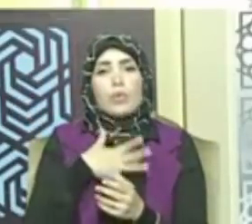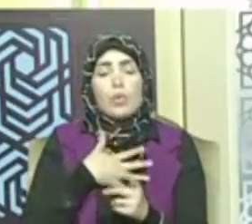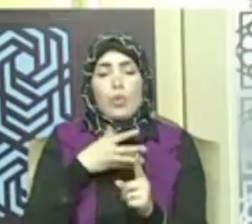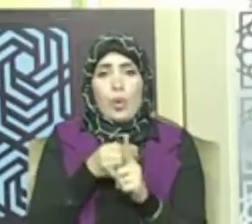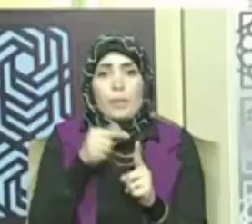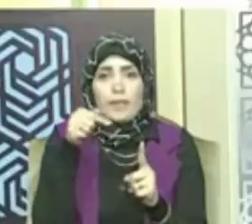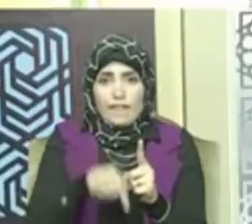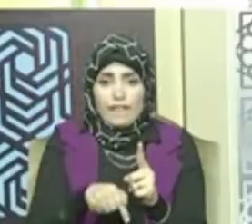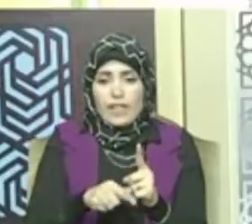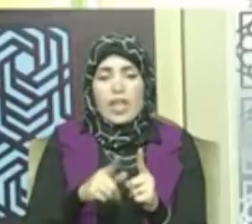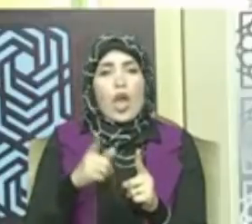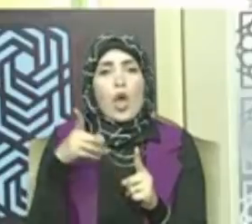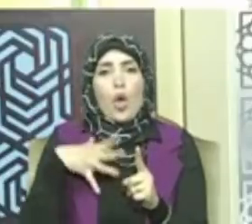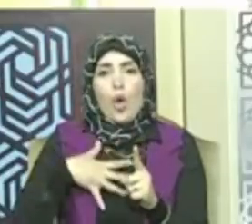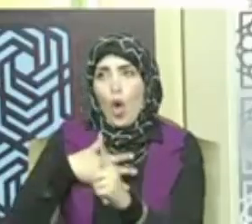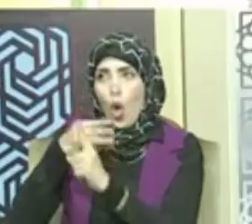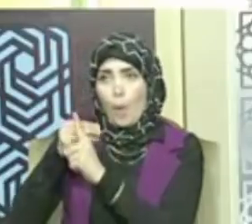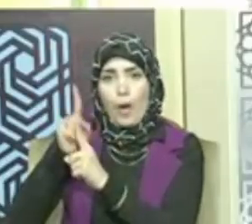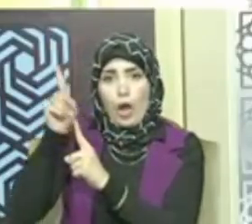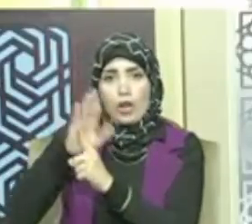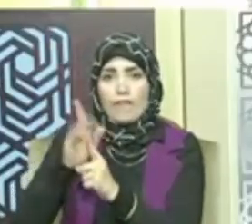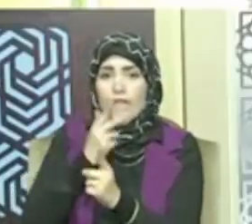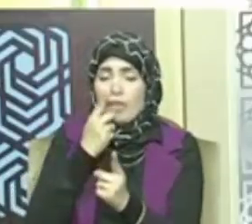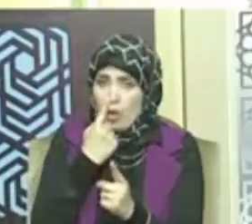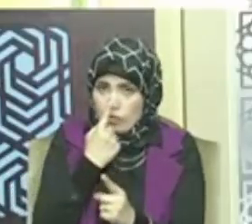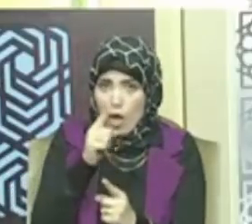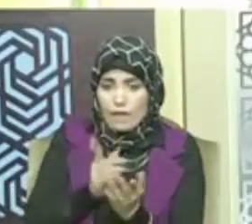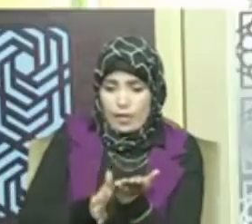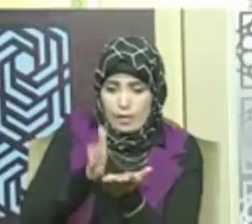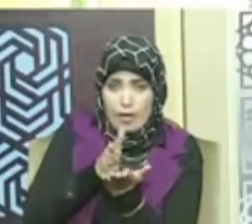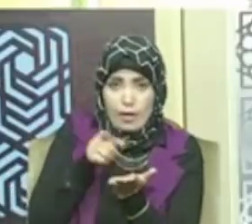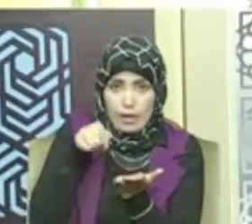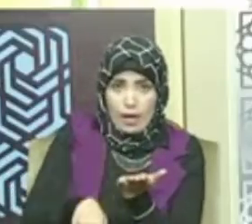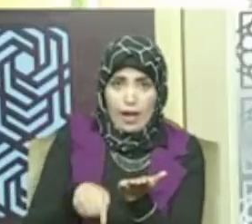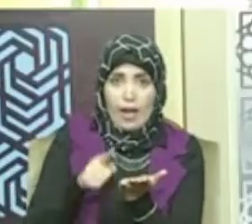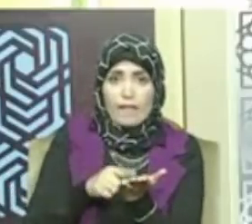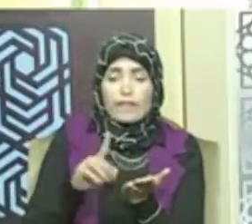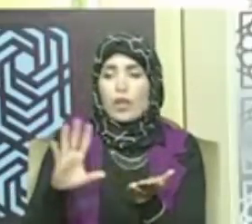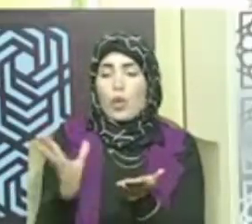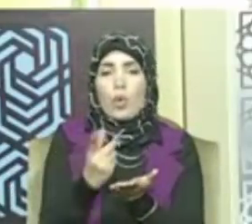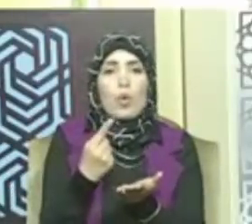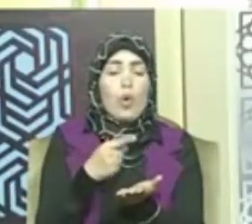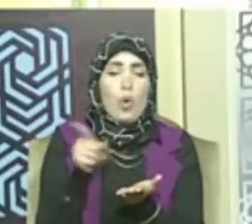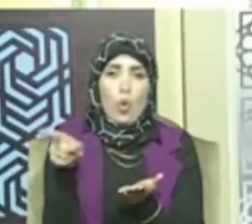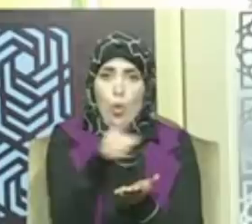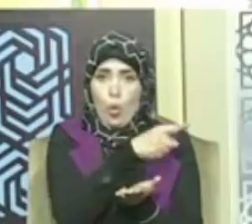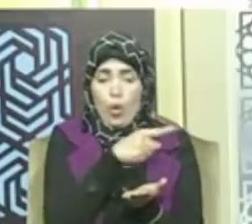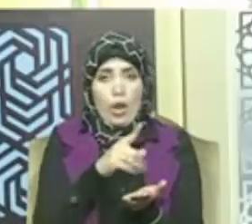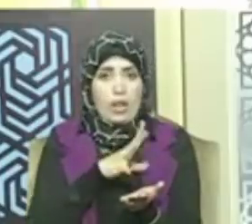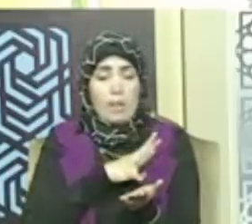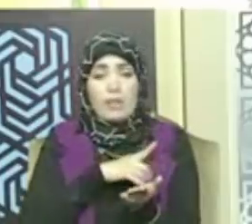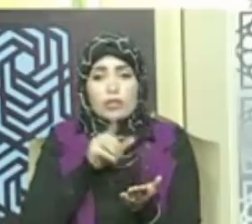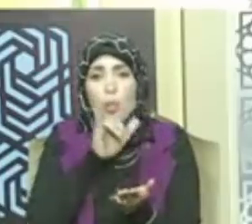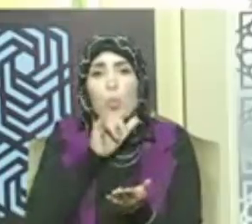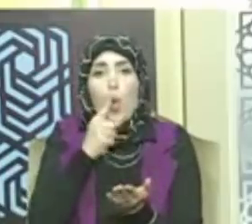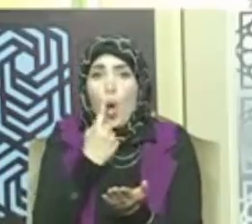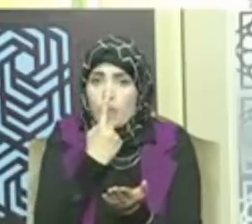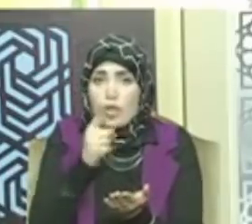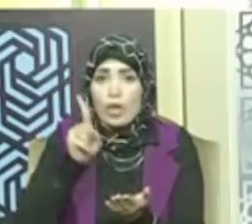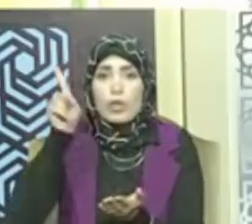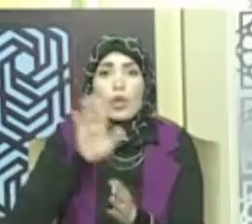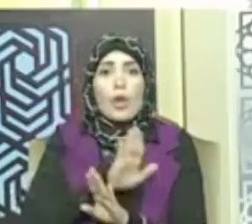هين، وكل الذي فوق التراب تراب، وإن صح عون الخالق المرء لم